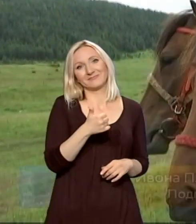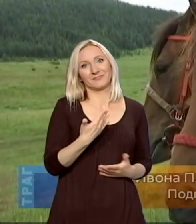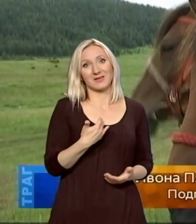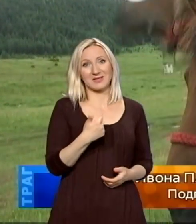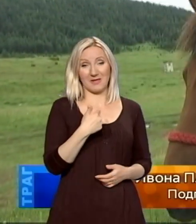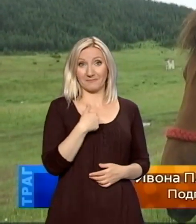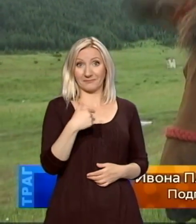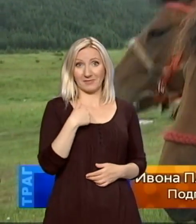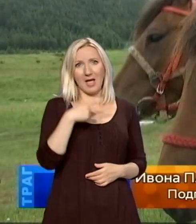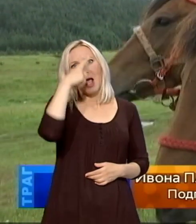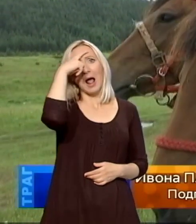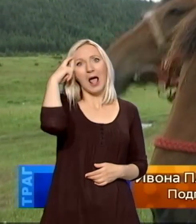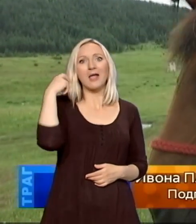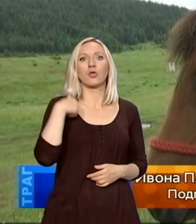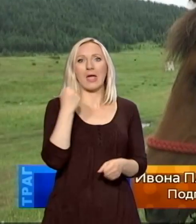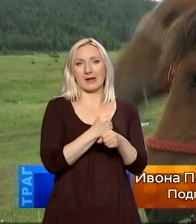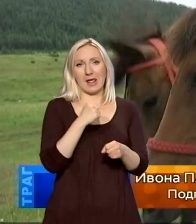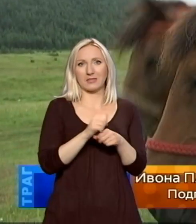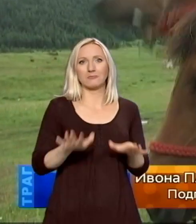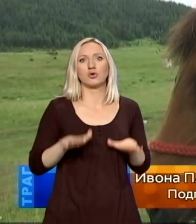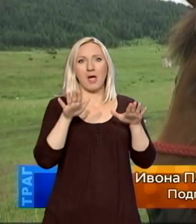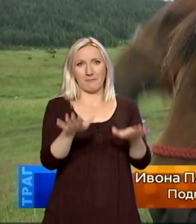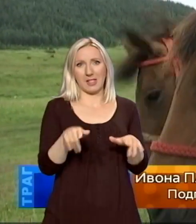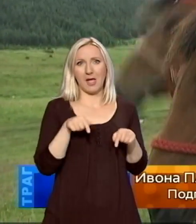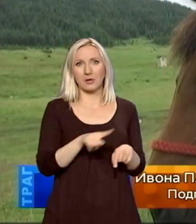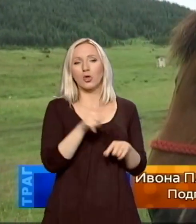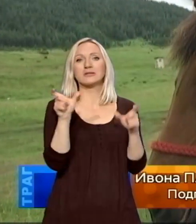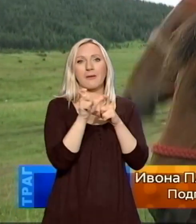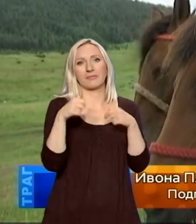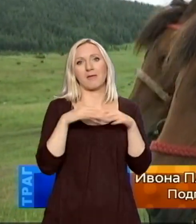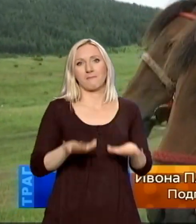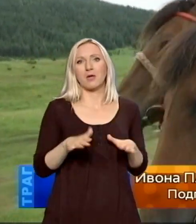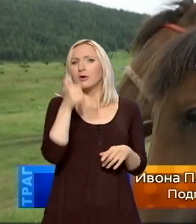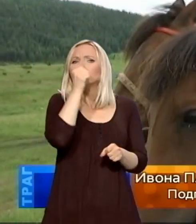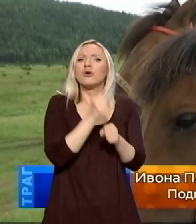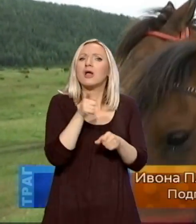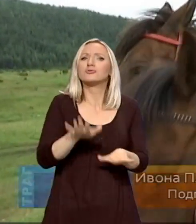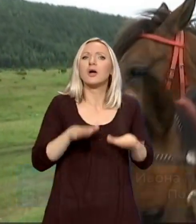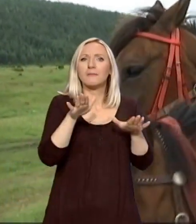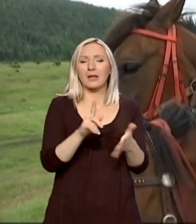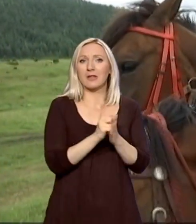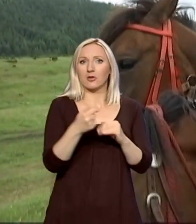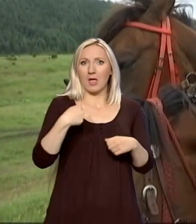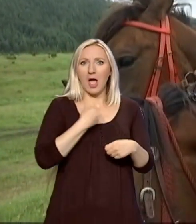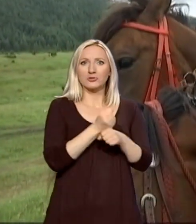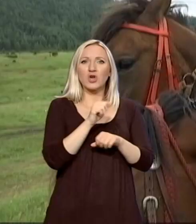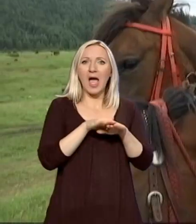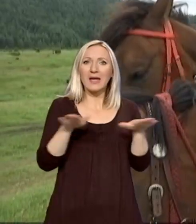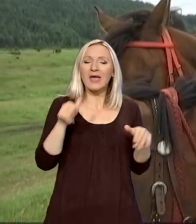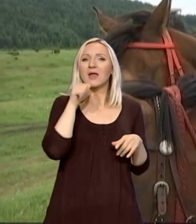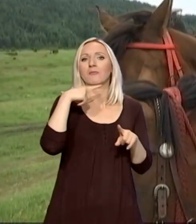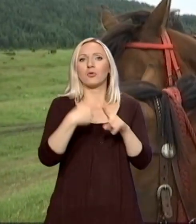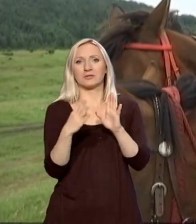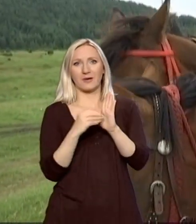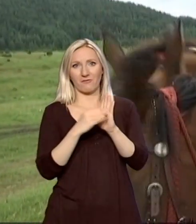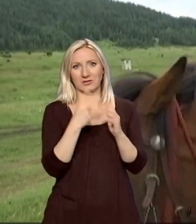tu ljeti, ovako trenutno radim na Žabljaku, tako da sam tu do septembra. Aha, a šta radiš na Žabljaku trenutno? Trenutno kao šankir i kao prevodioc